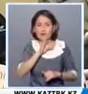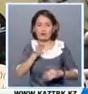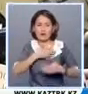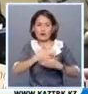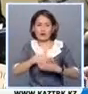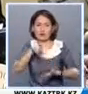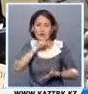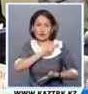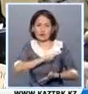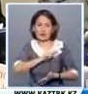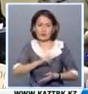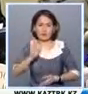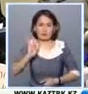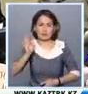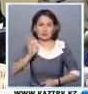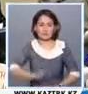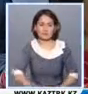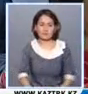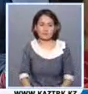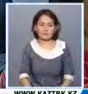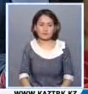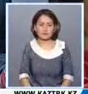зор мүмкіндік бермек.